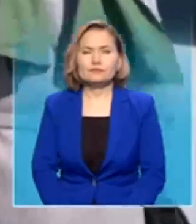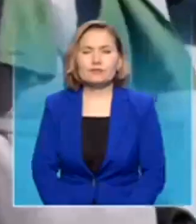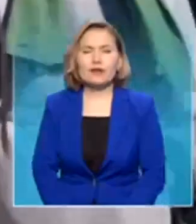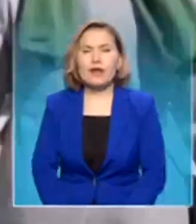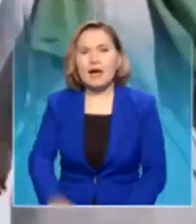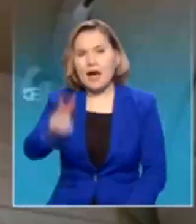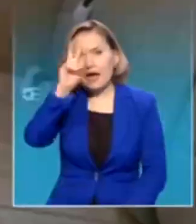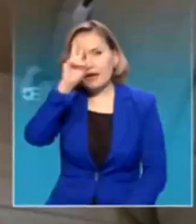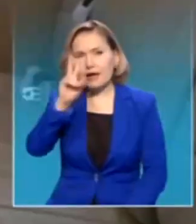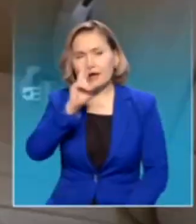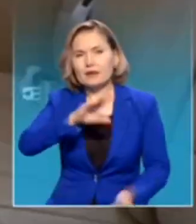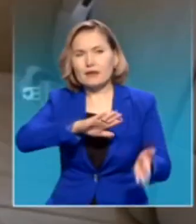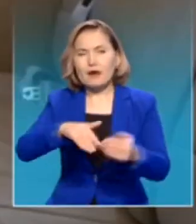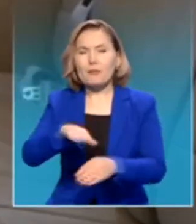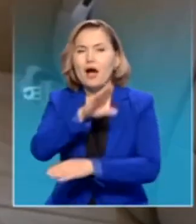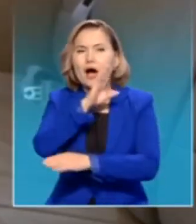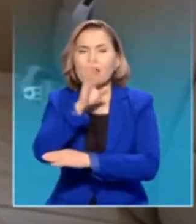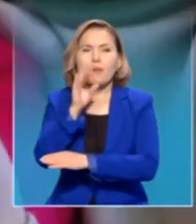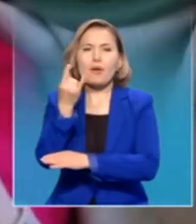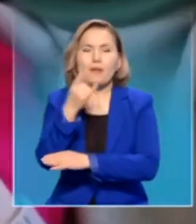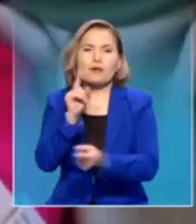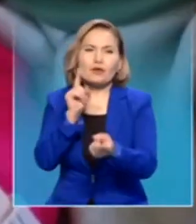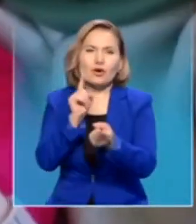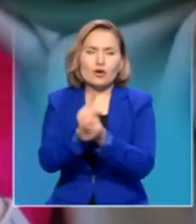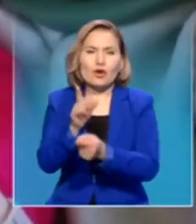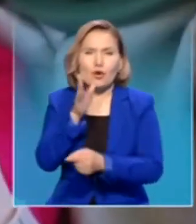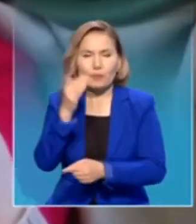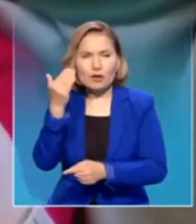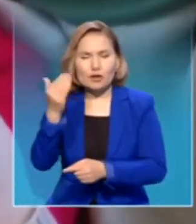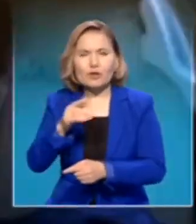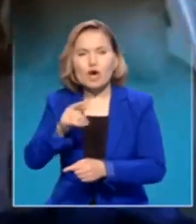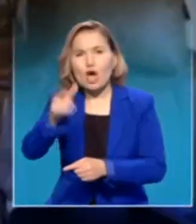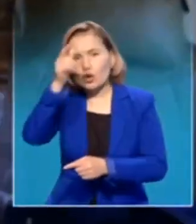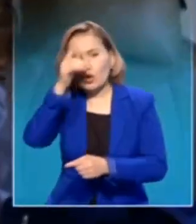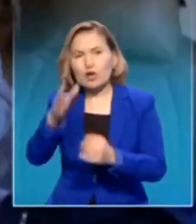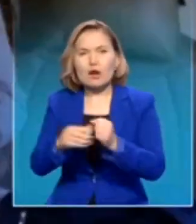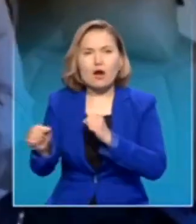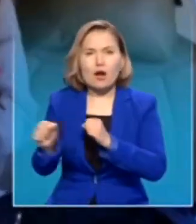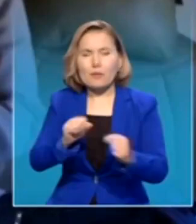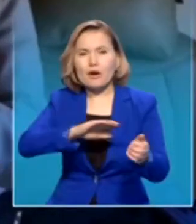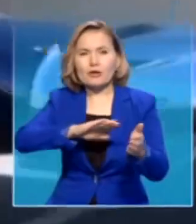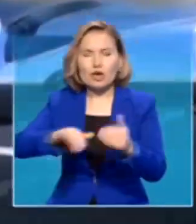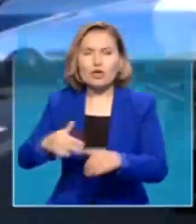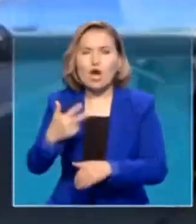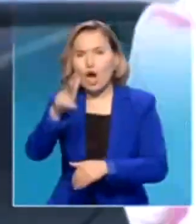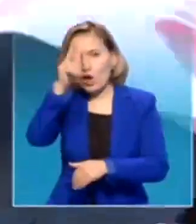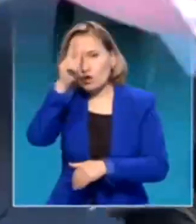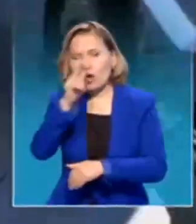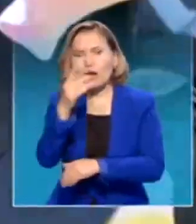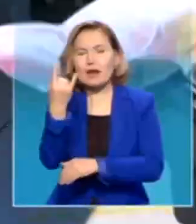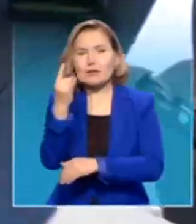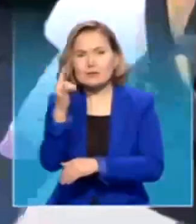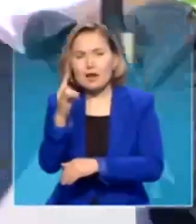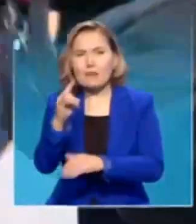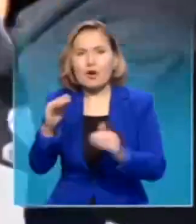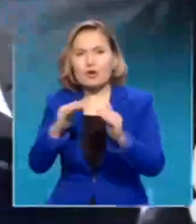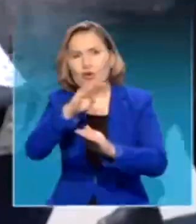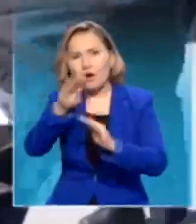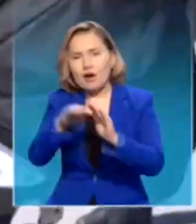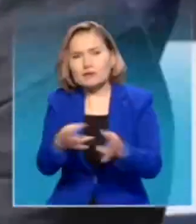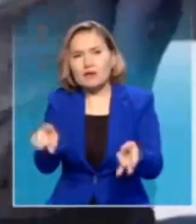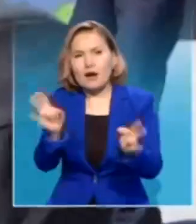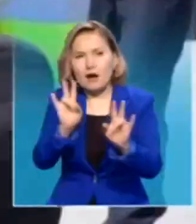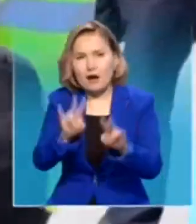Екі айдан соң ана мен сәбидің қауышу сәті. Түркиядағы жер сілкінісінен соң 3 айлық сәби үйінің астында неше күн